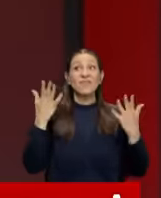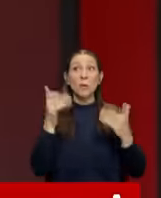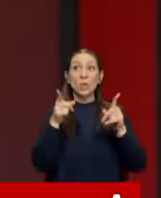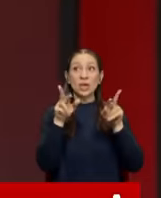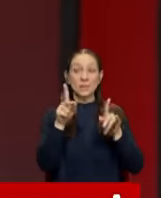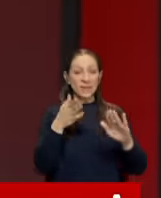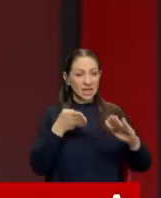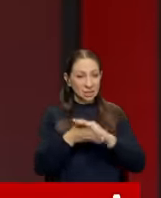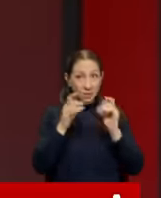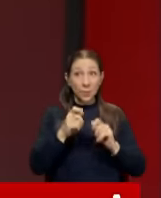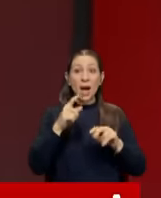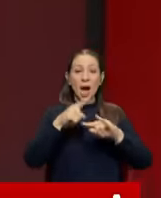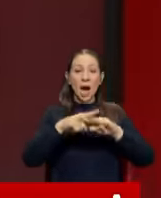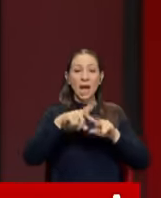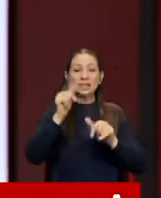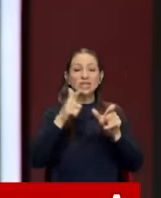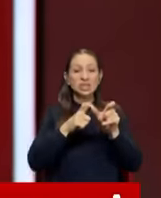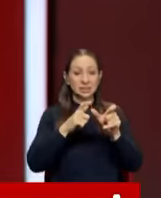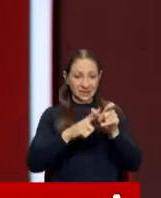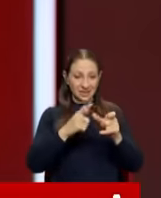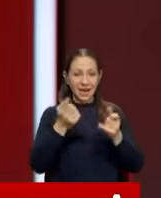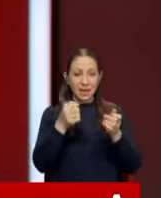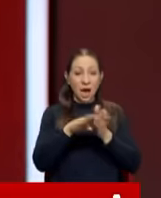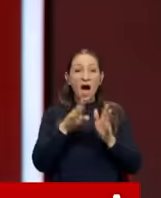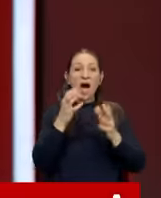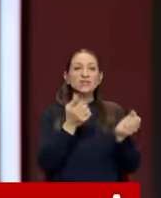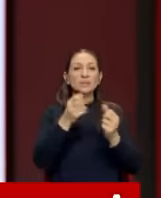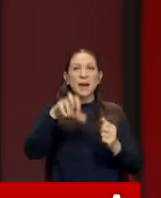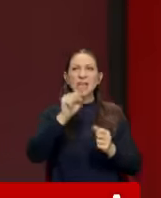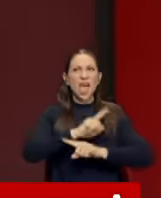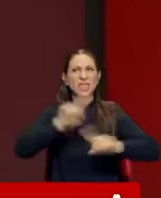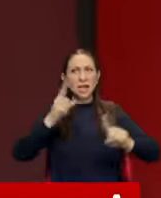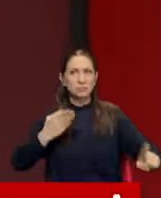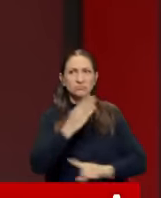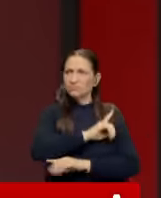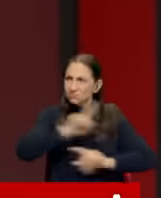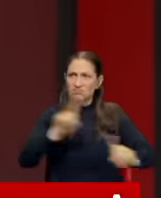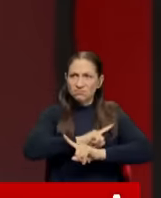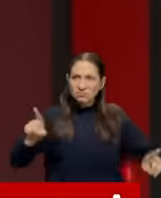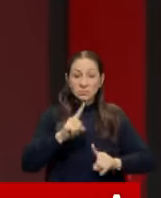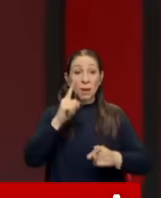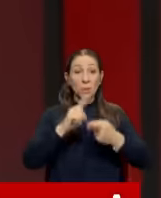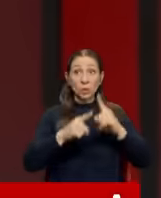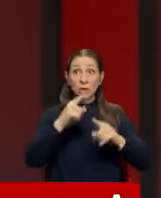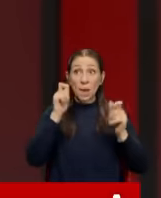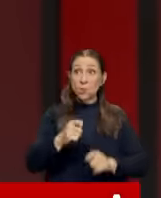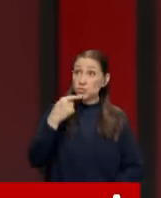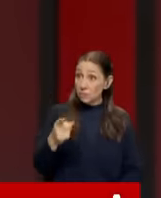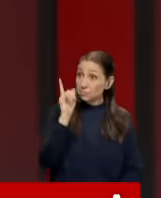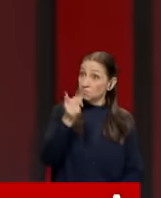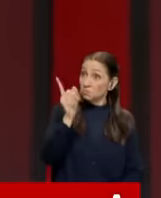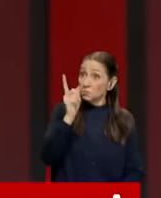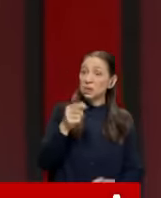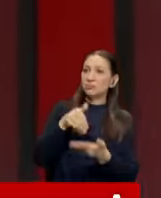Bu şekilde bir giriş yapayım Haliç tershanesi AVM yapılmasına itiraz etmiştiniz itiraz ettiğiniz için de siyaset yapıyorsunuz denilip